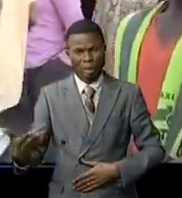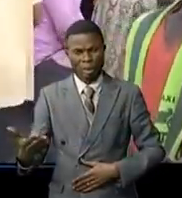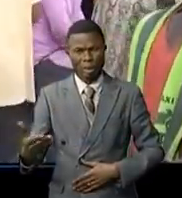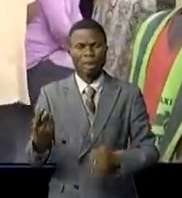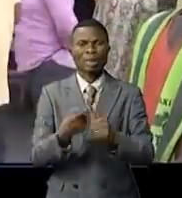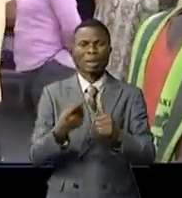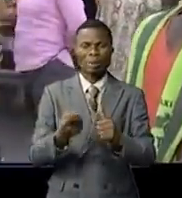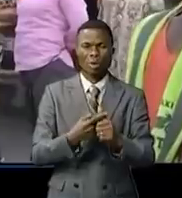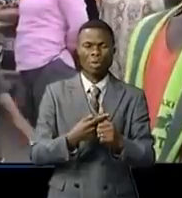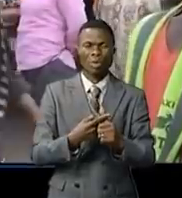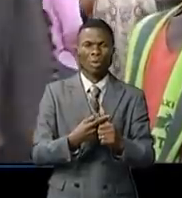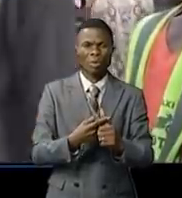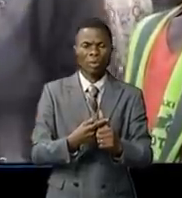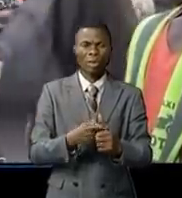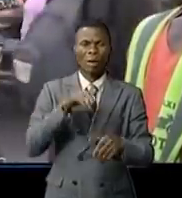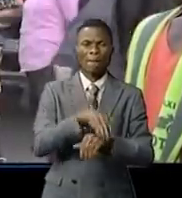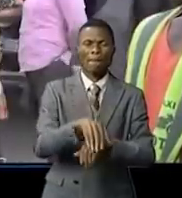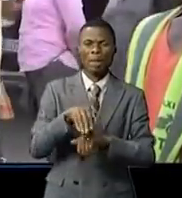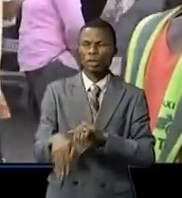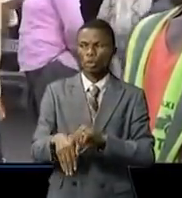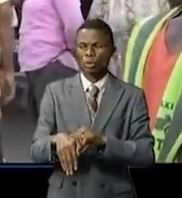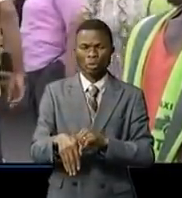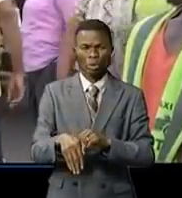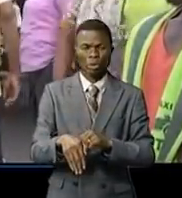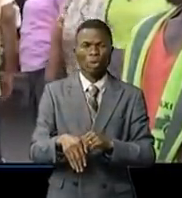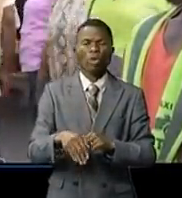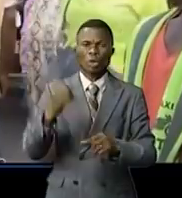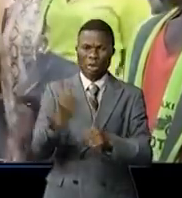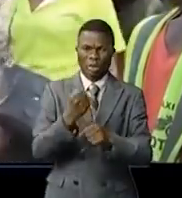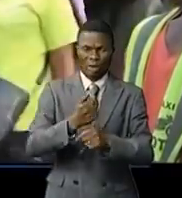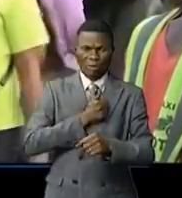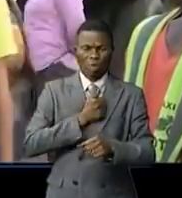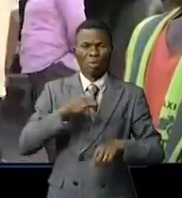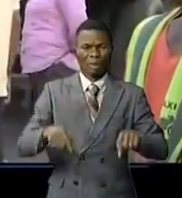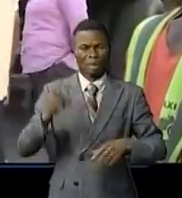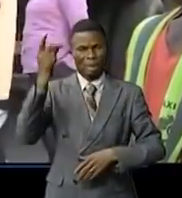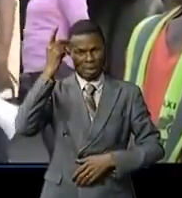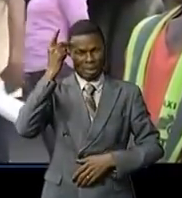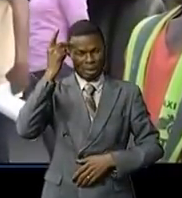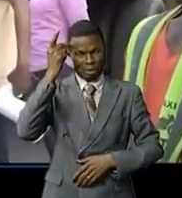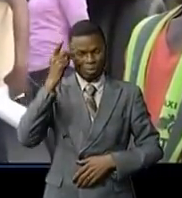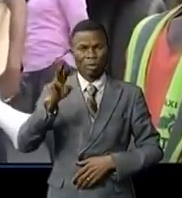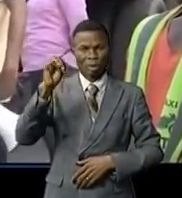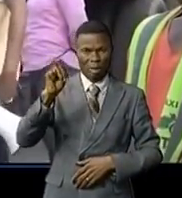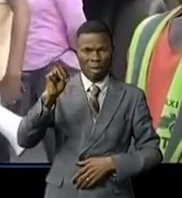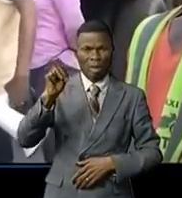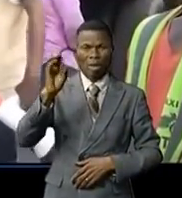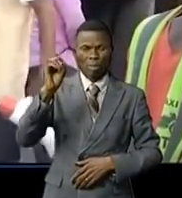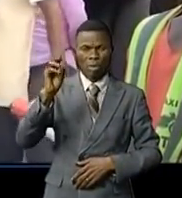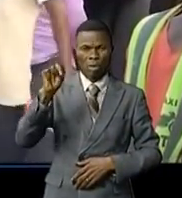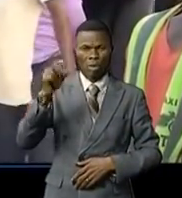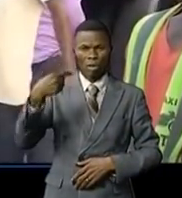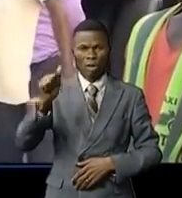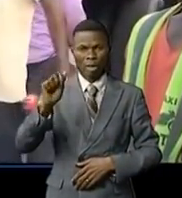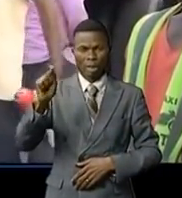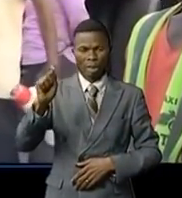particulier le manioc que nous produisons ici à Kinshasa, à Mongata. Nous les